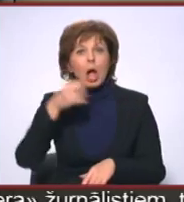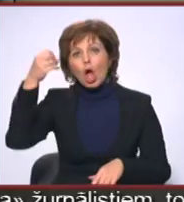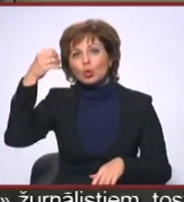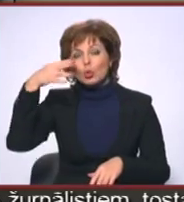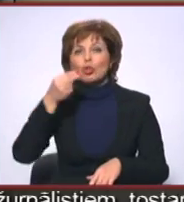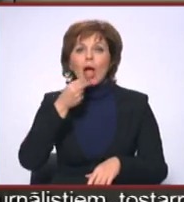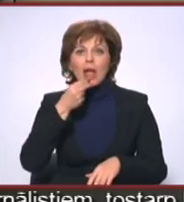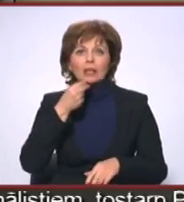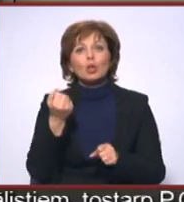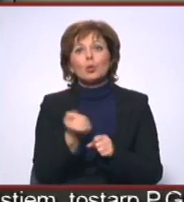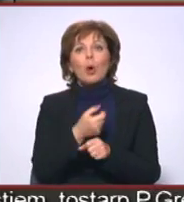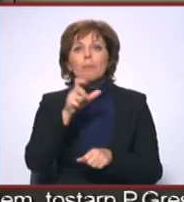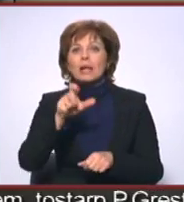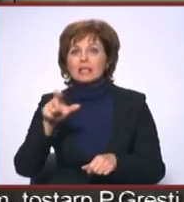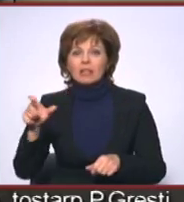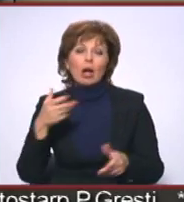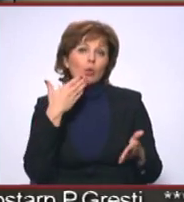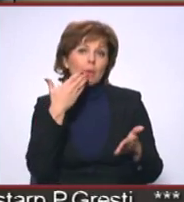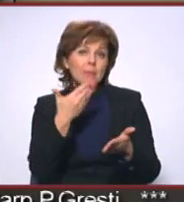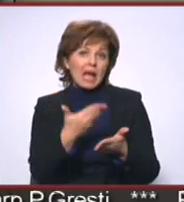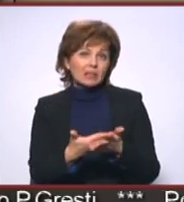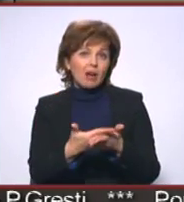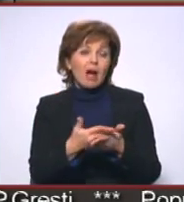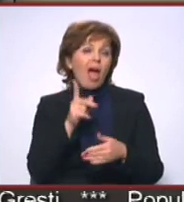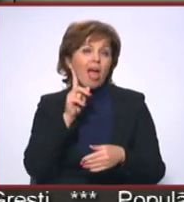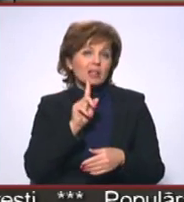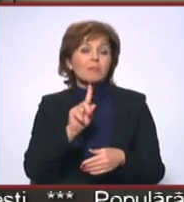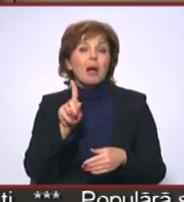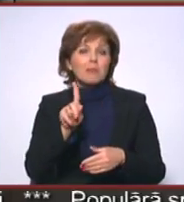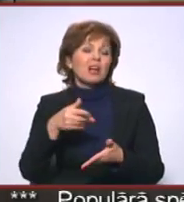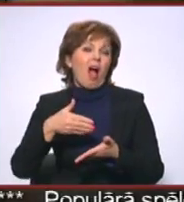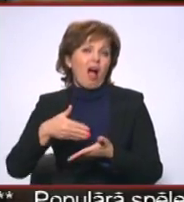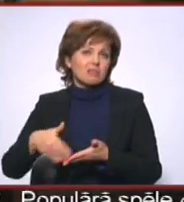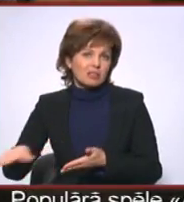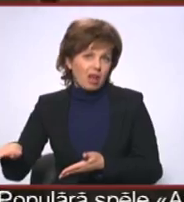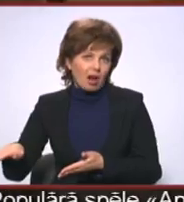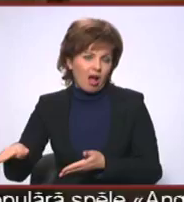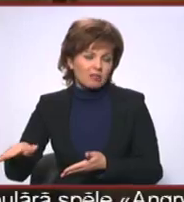piedāvātajām ērtībām atsakās. Un stāsta Latgales reģionālā televīzija.